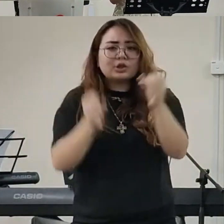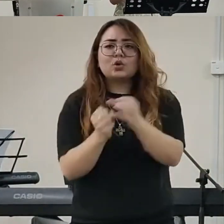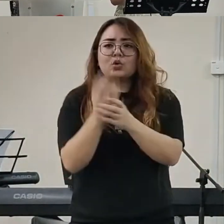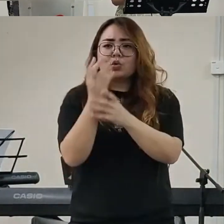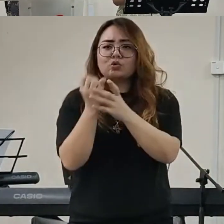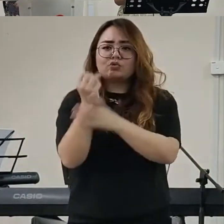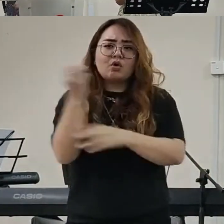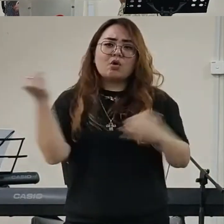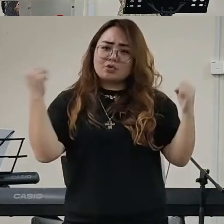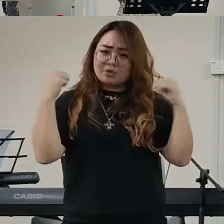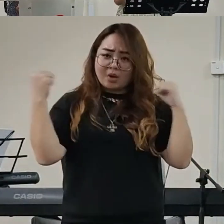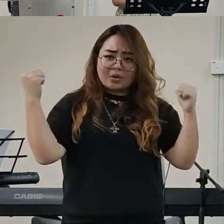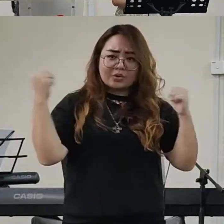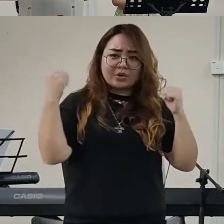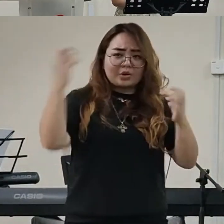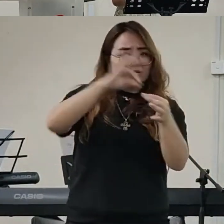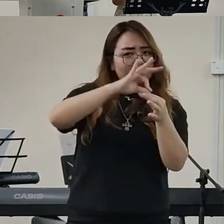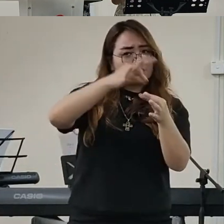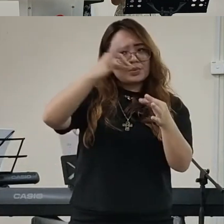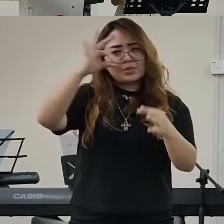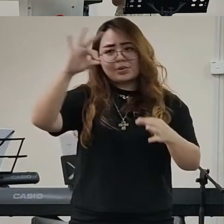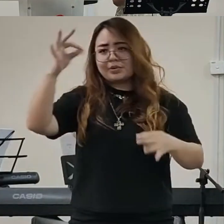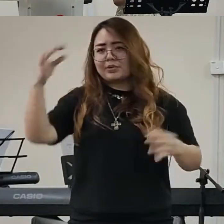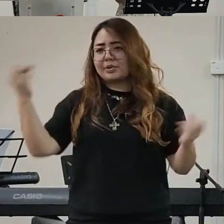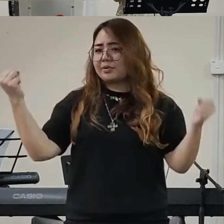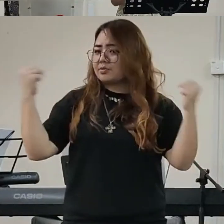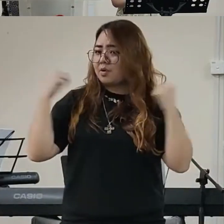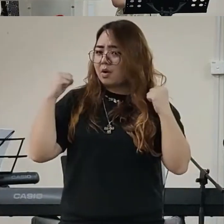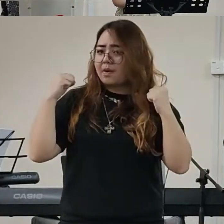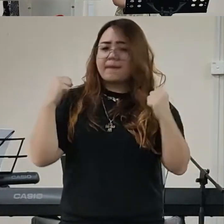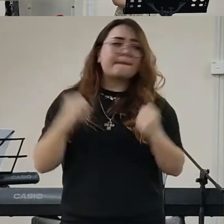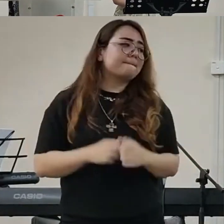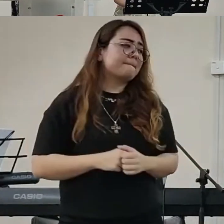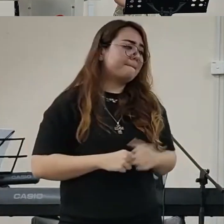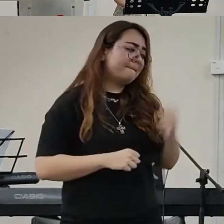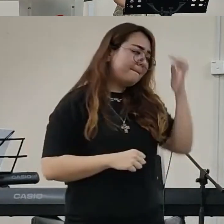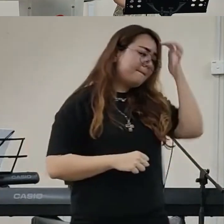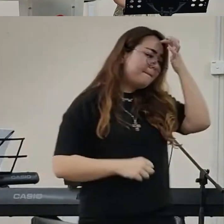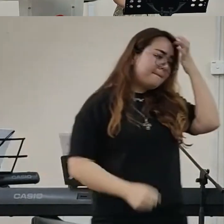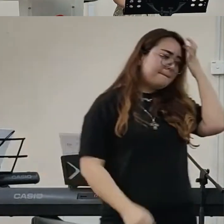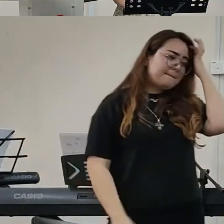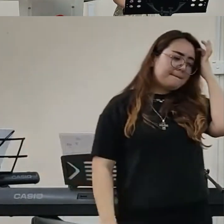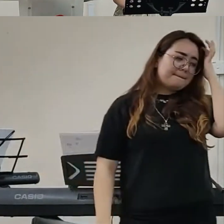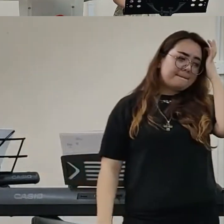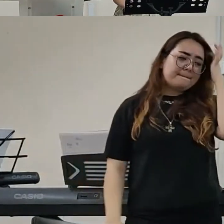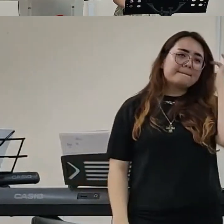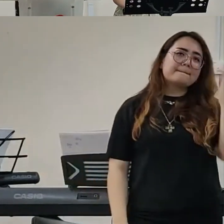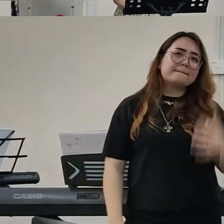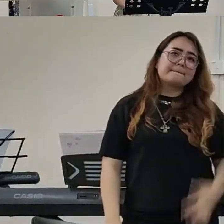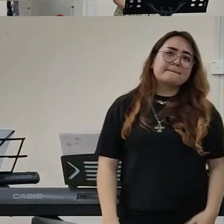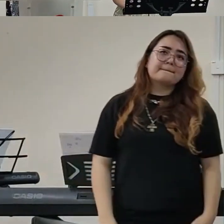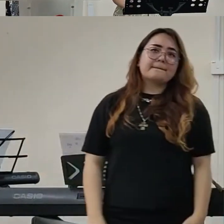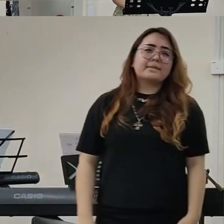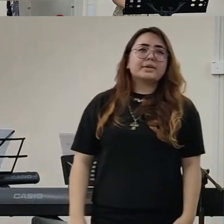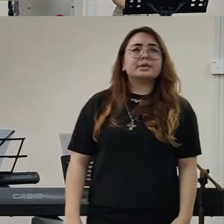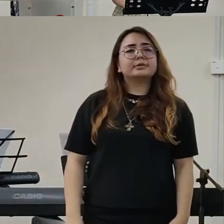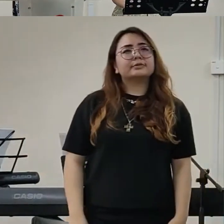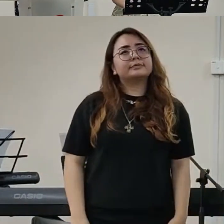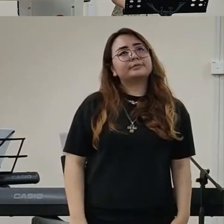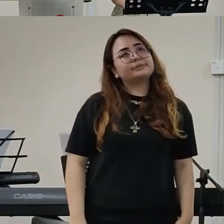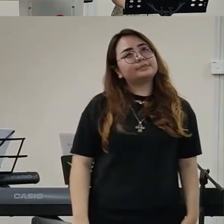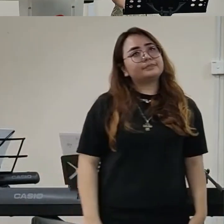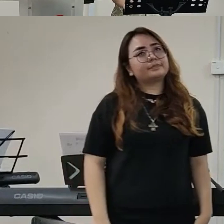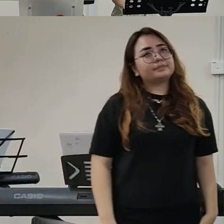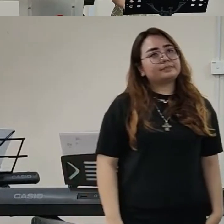就会被，就是在第五节看到的，就被那些野兽所吞食。 So the verse that we just read and the following verses, this speaks